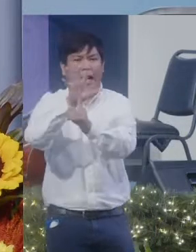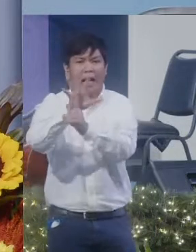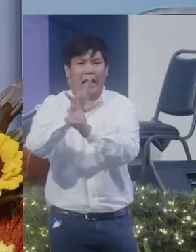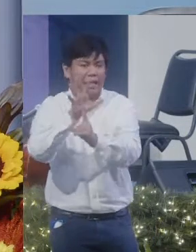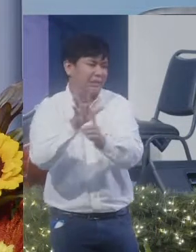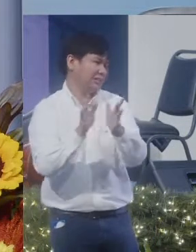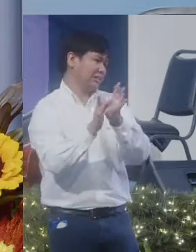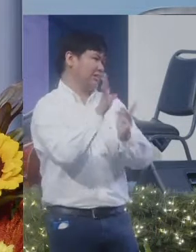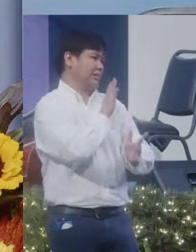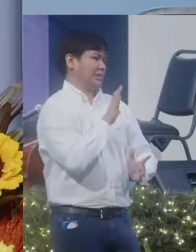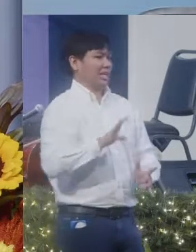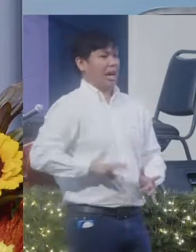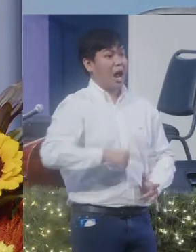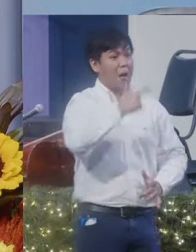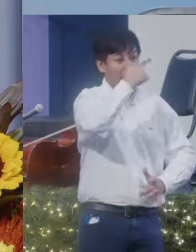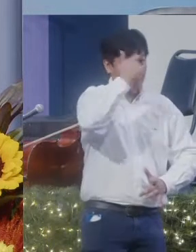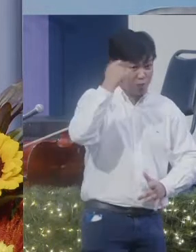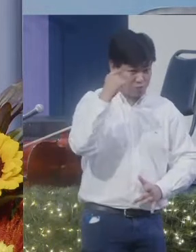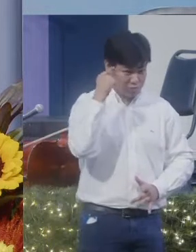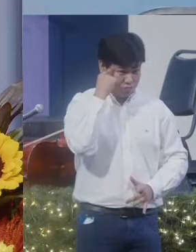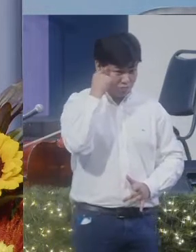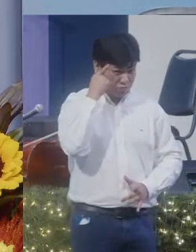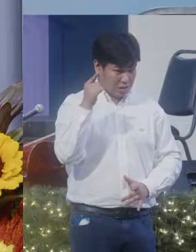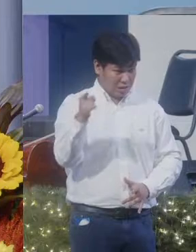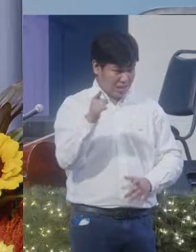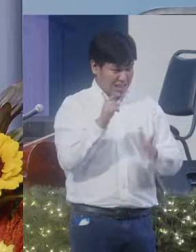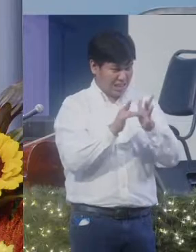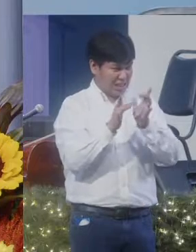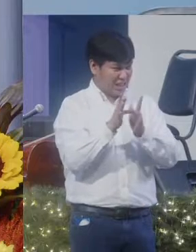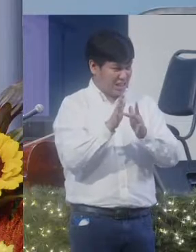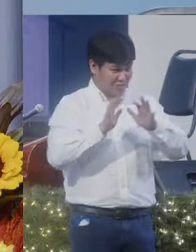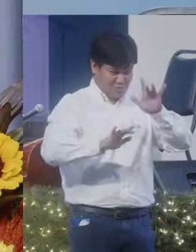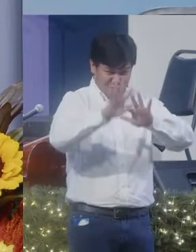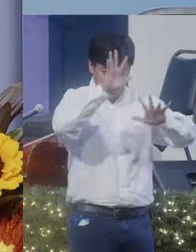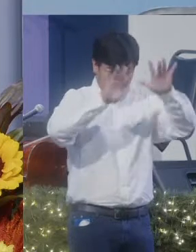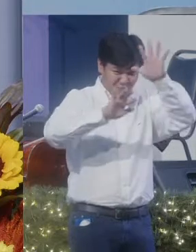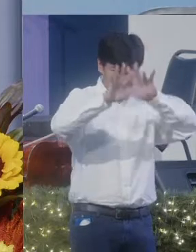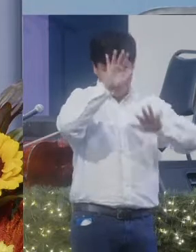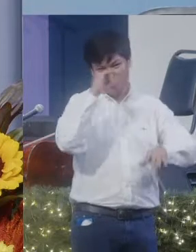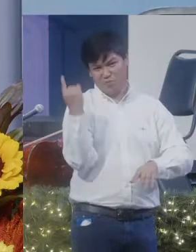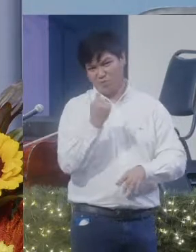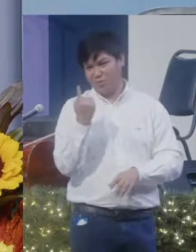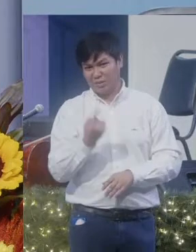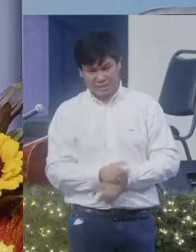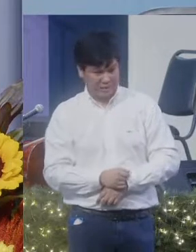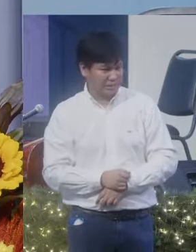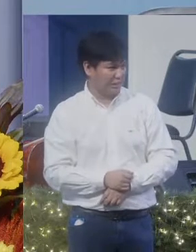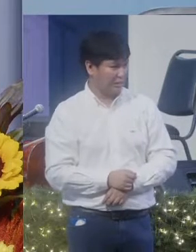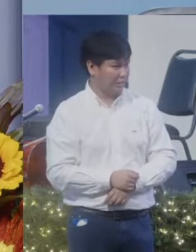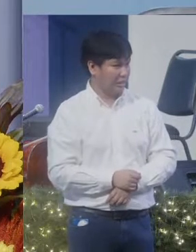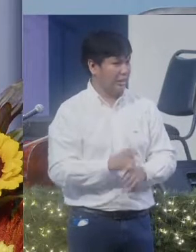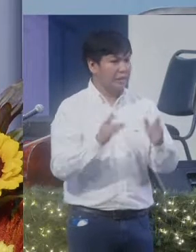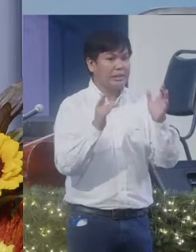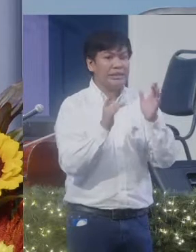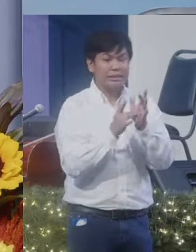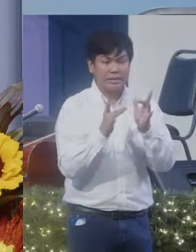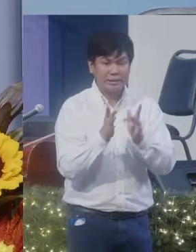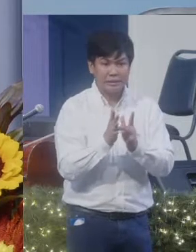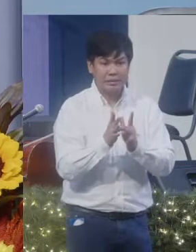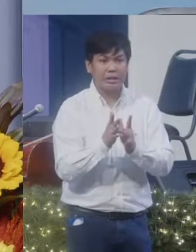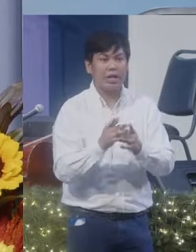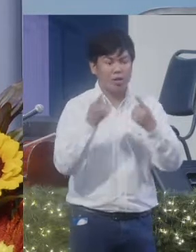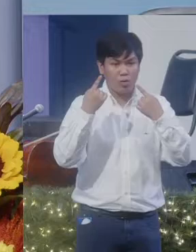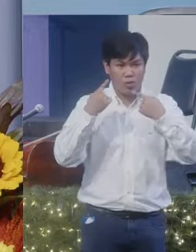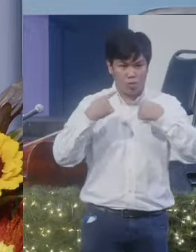otoridad na pagtuturo ng ating Panginoon. Sabi sa chapter 4, verse 14, "And Jesus returned in the power